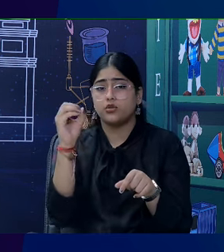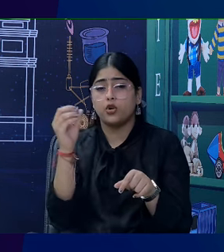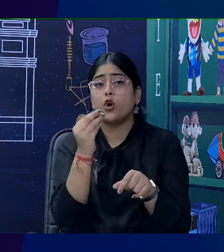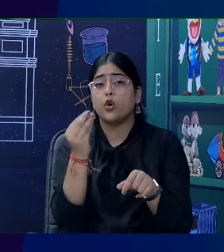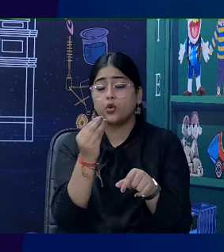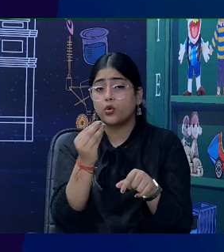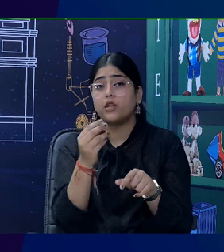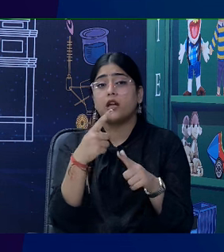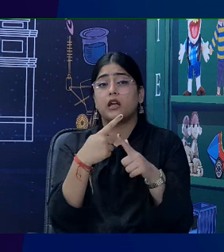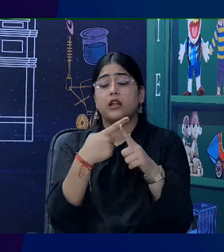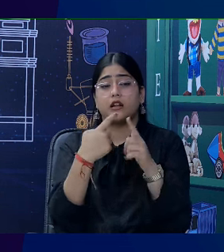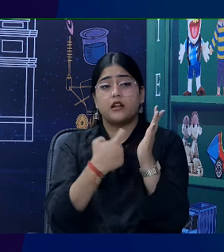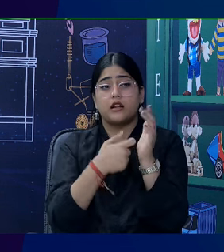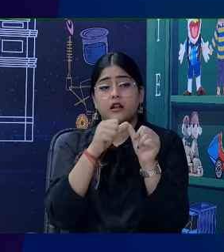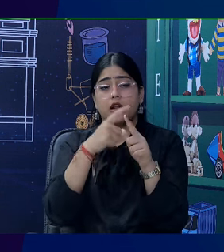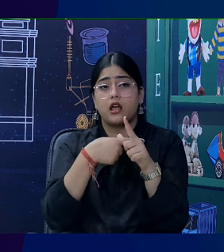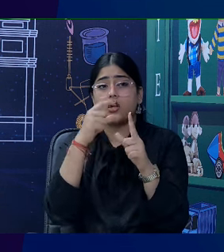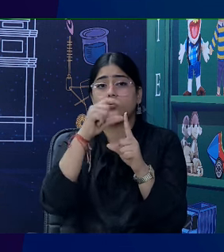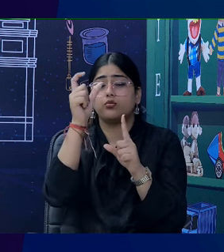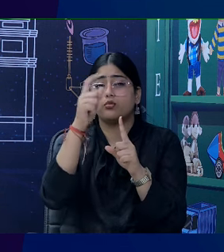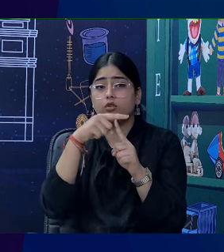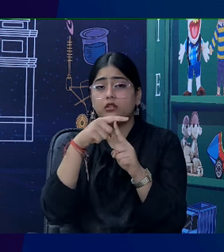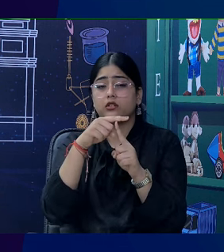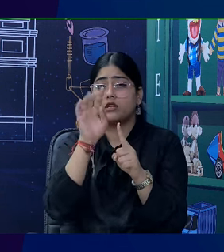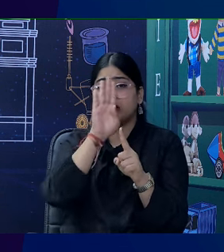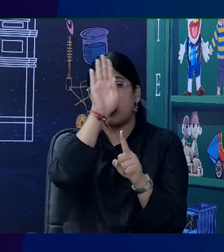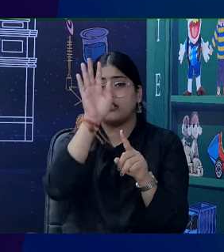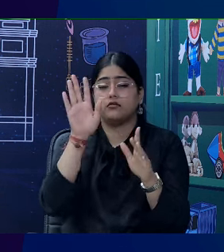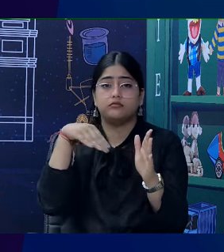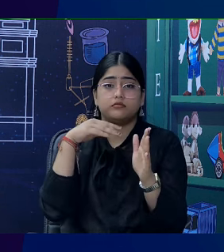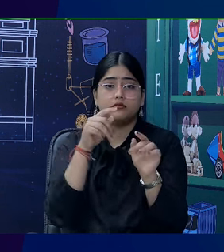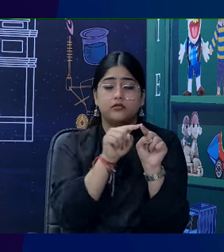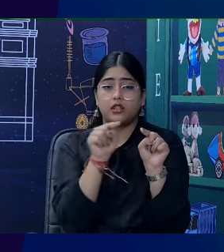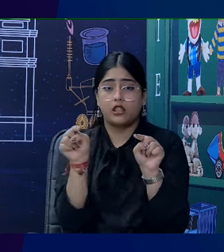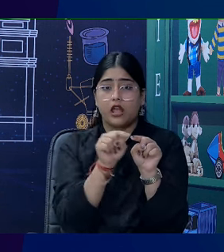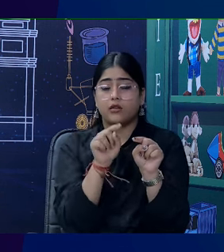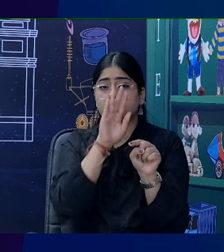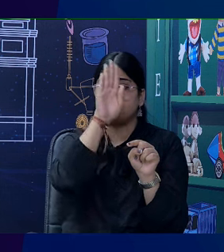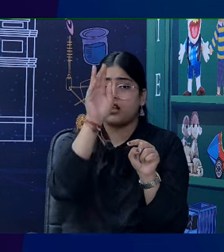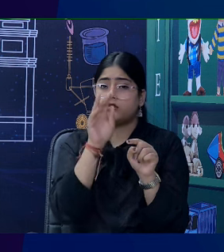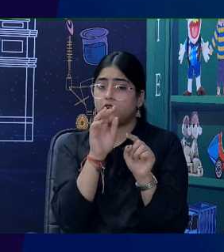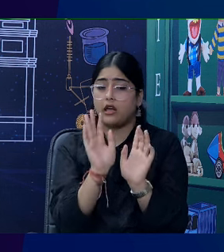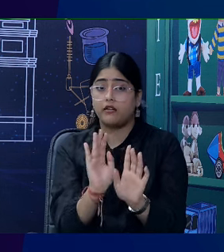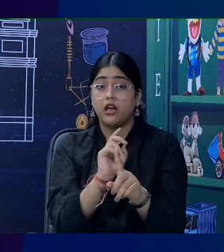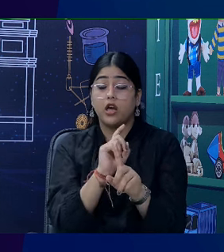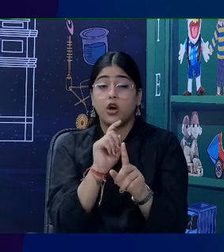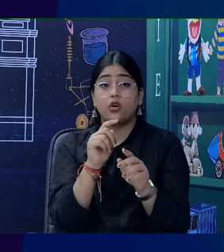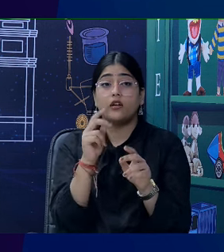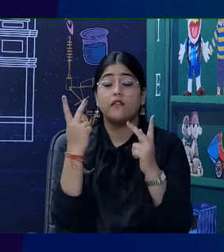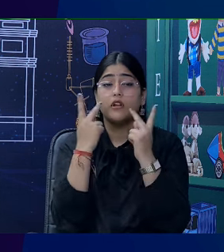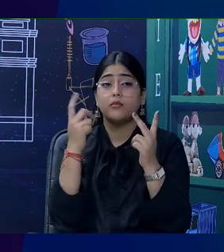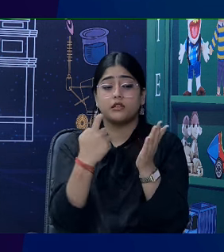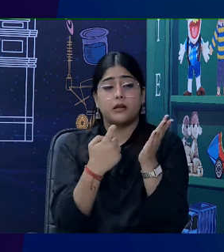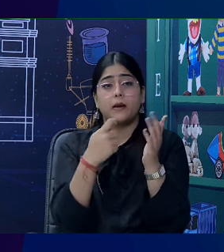शक था जिसका नाम था पृथ्वीराज चौहान जिसको कोई भूल नहीं सकता उसका नाम ही अपने आप में बहुत कुछ कह देता है बिल्कुल